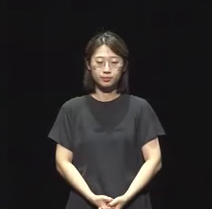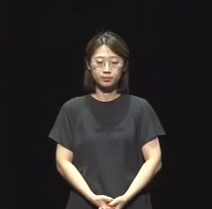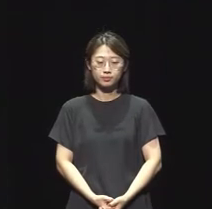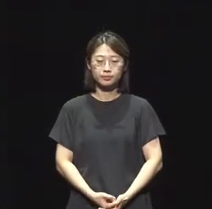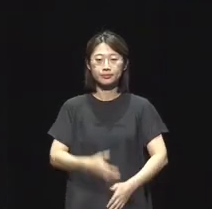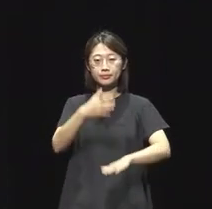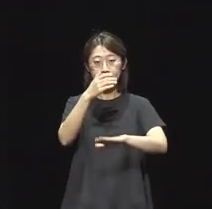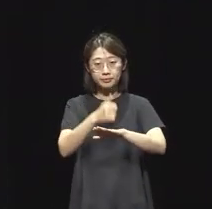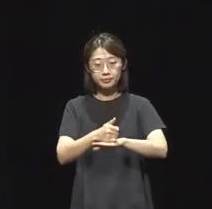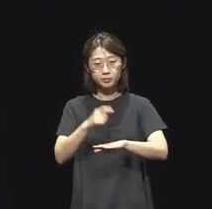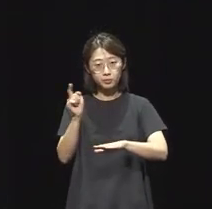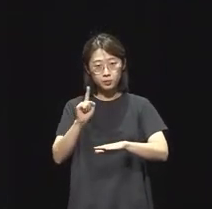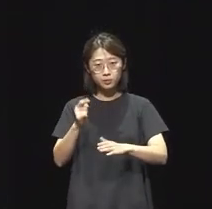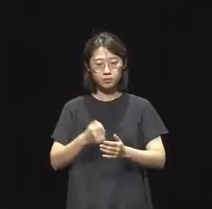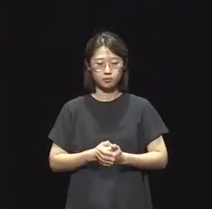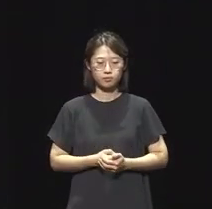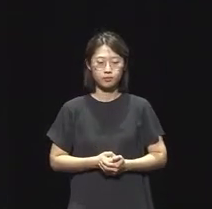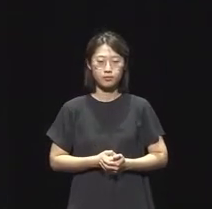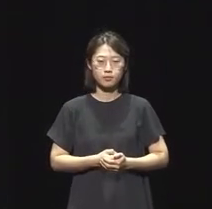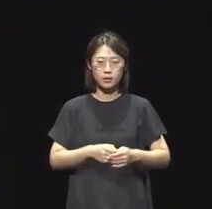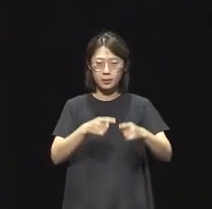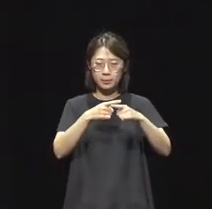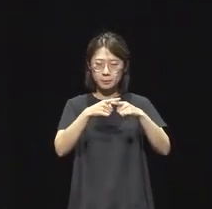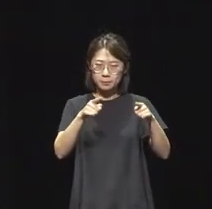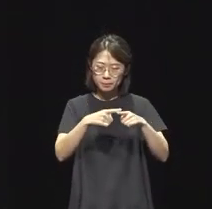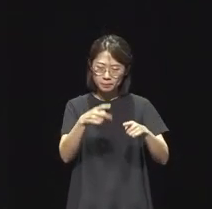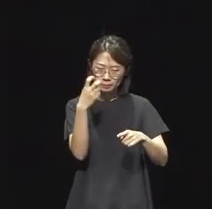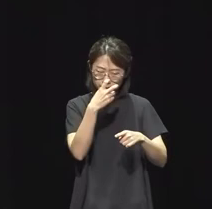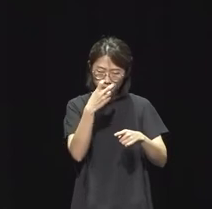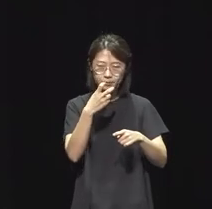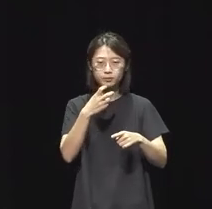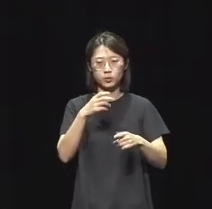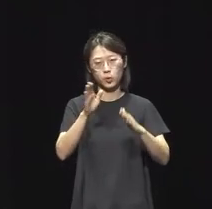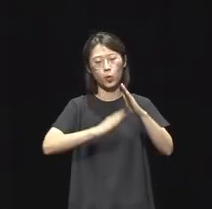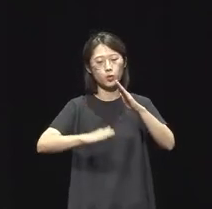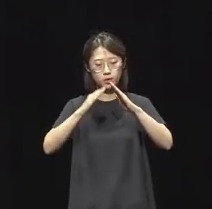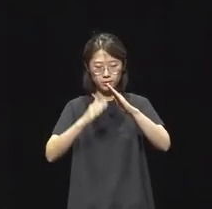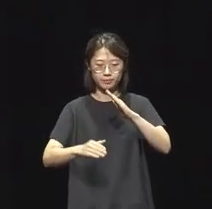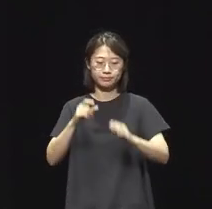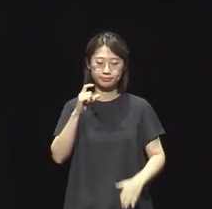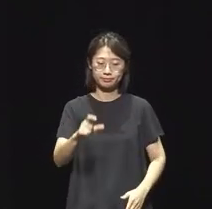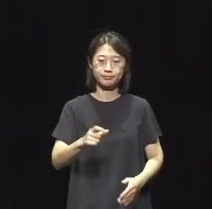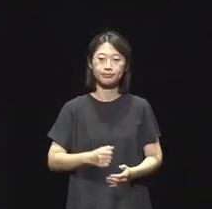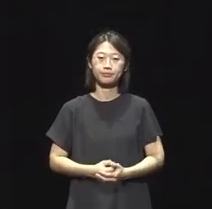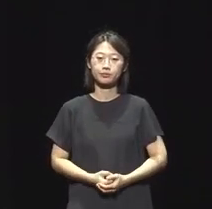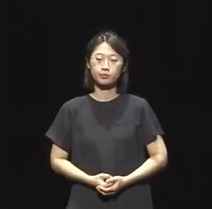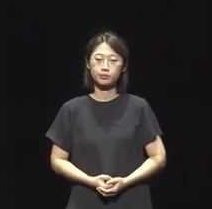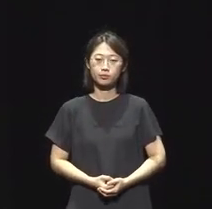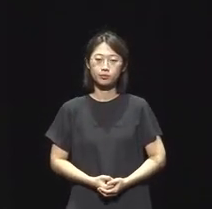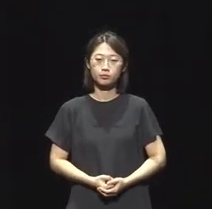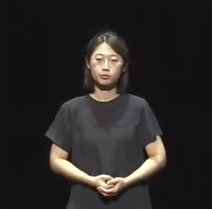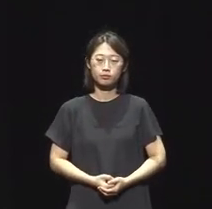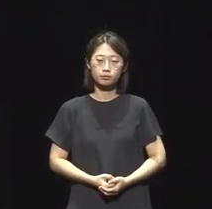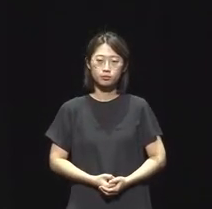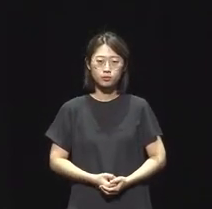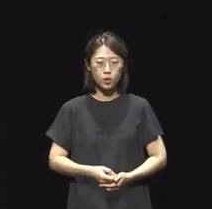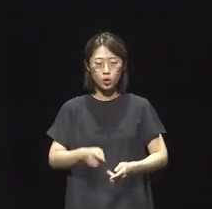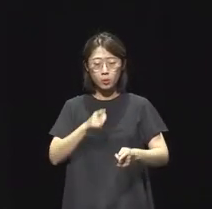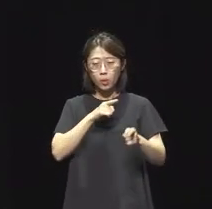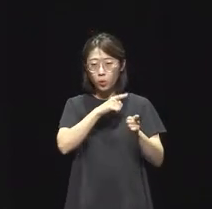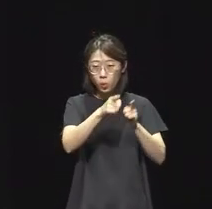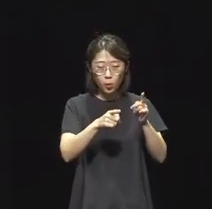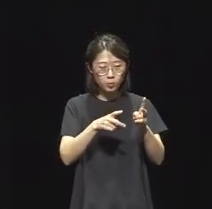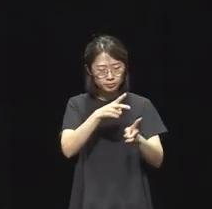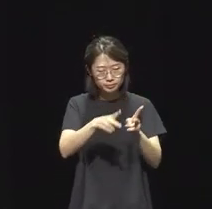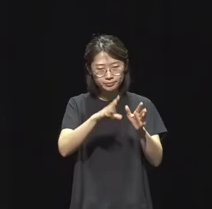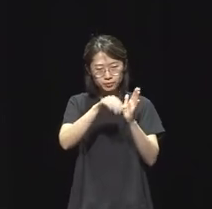마지막으로 심의의 공정성 강합니다 문예진 인기금의 기금 사업의 심의는 그 어떤 공모 사업보다도